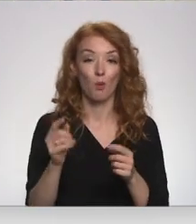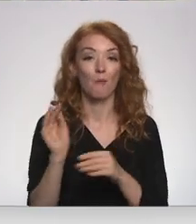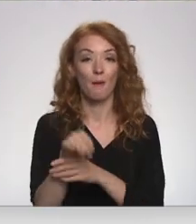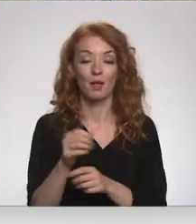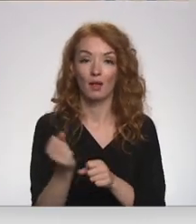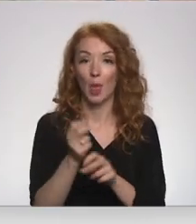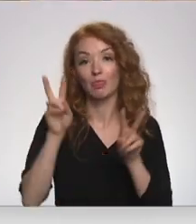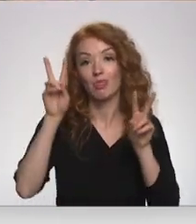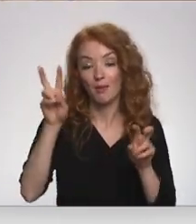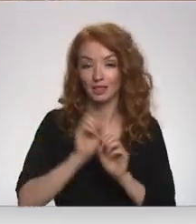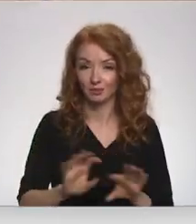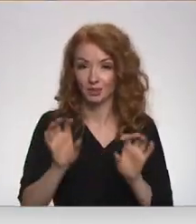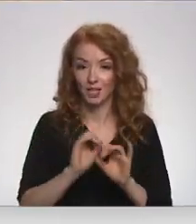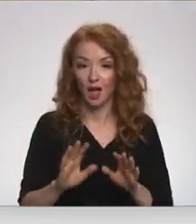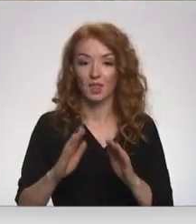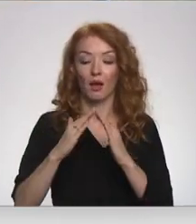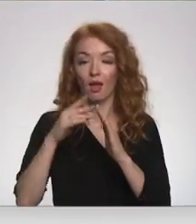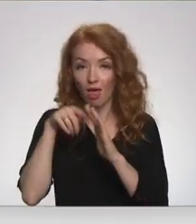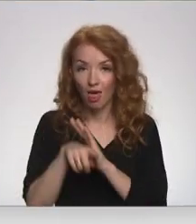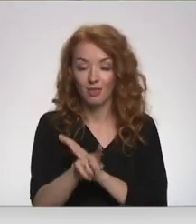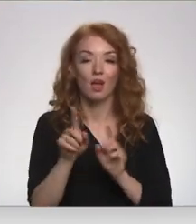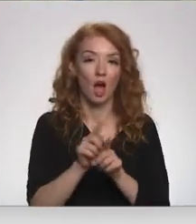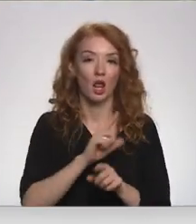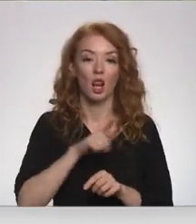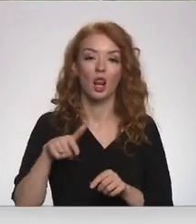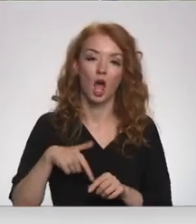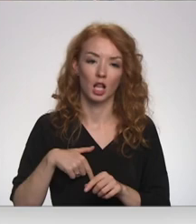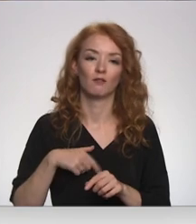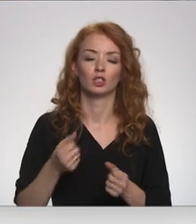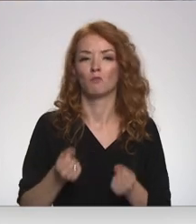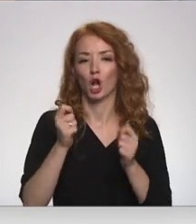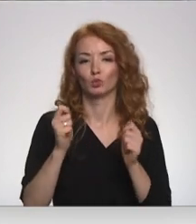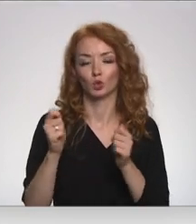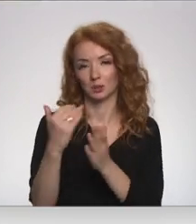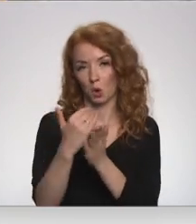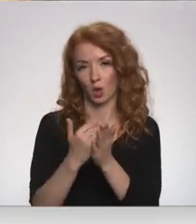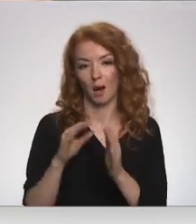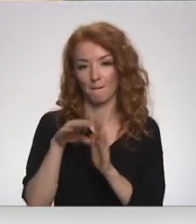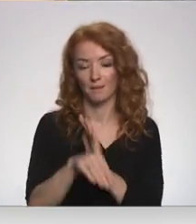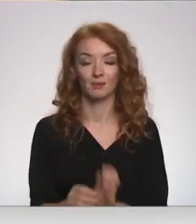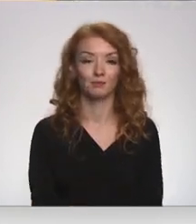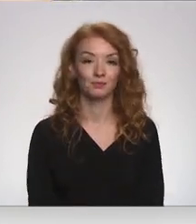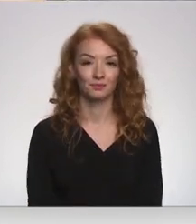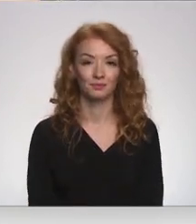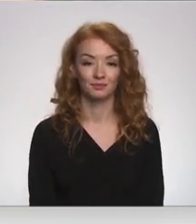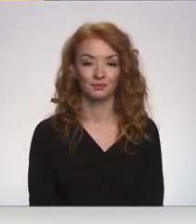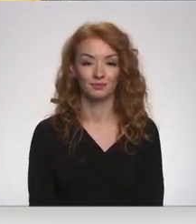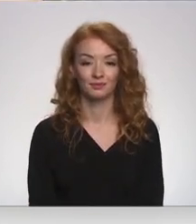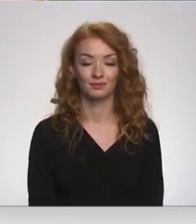ar tematiskiem stāstījumiem klētī, gan Latvijas smagās mūzikas programmu. Ieva Benefelda, Lants Peršavits, Skrundas televīzija.